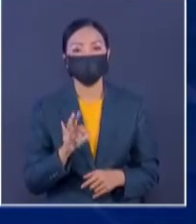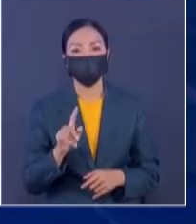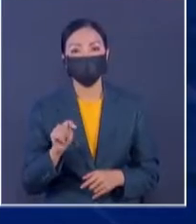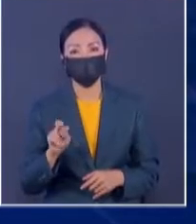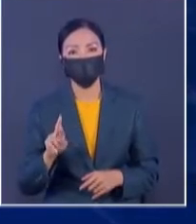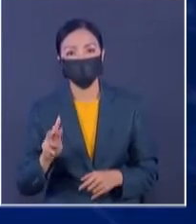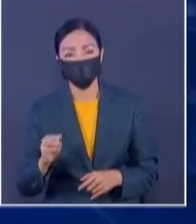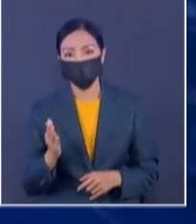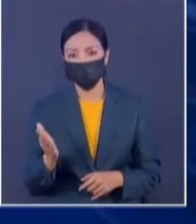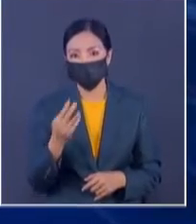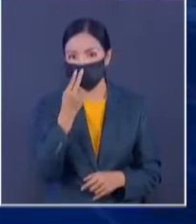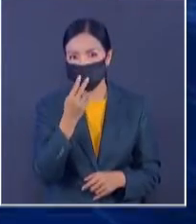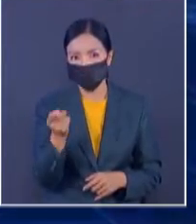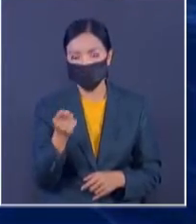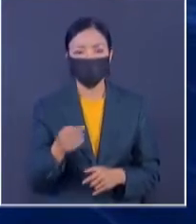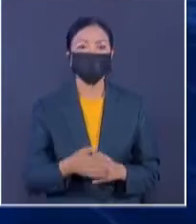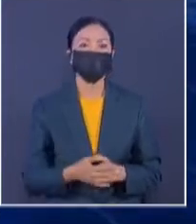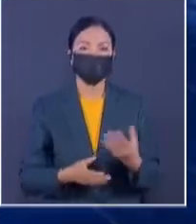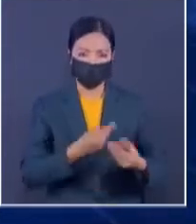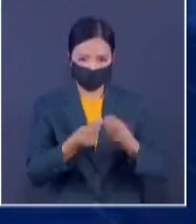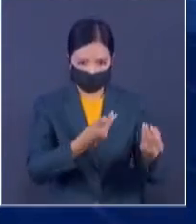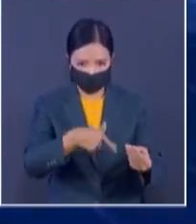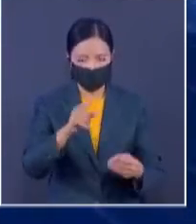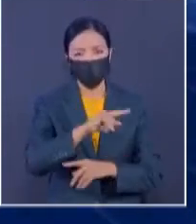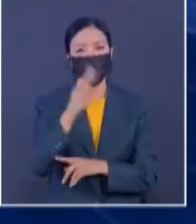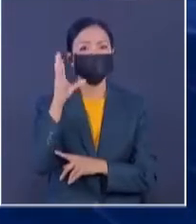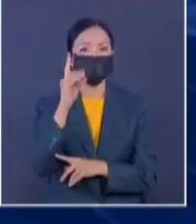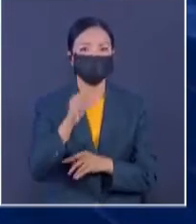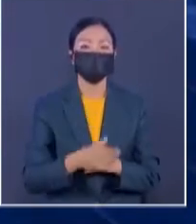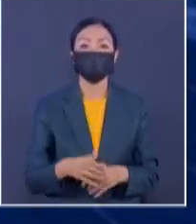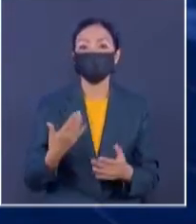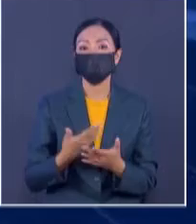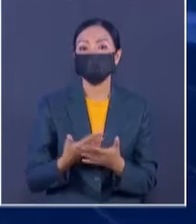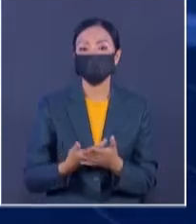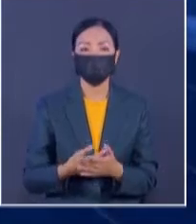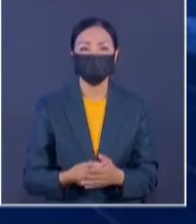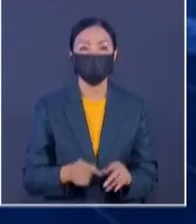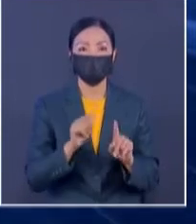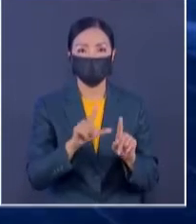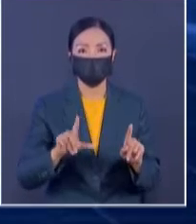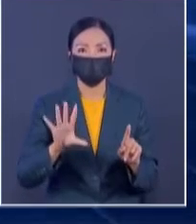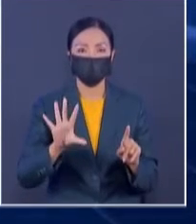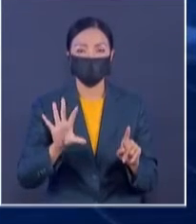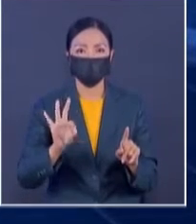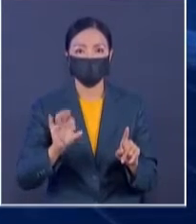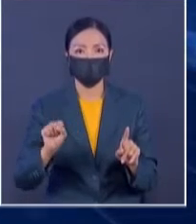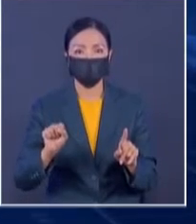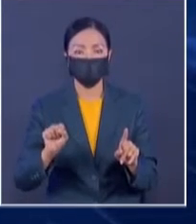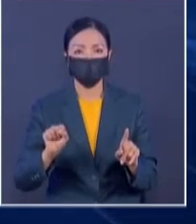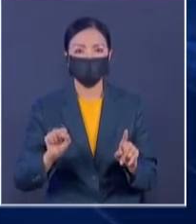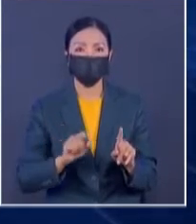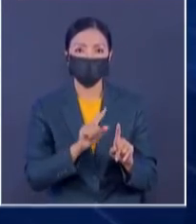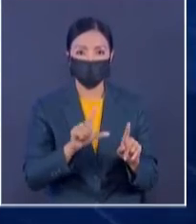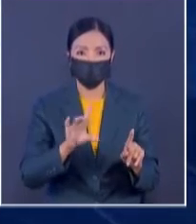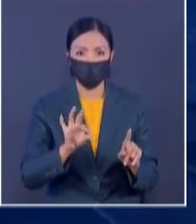อย่างที่เห็นในภาพเนี่ยครับก็เดี๋ยวจะขายทอดตลาดกันวันพรุ่งนี้นะครับราคาเนี่ยตั้งแต่1ล้าน9แสนบาทอ่ะ9แสนบา